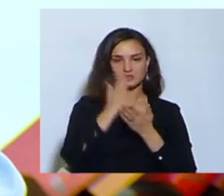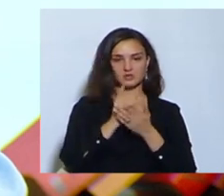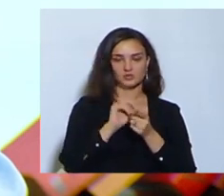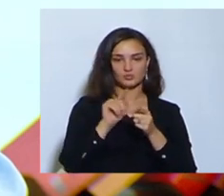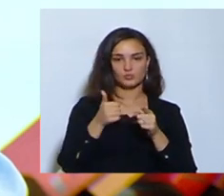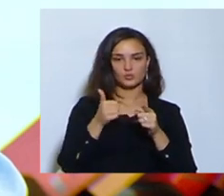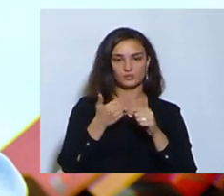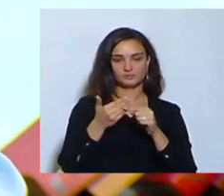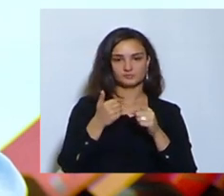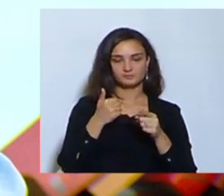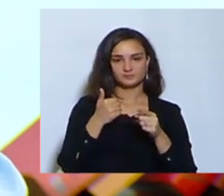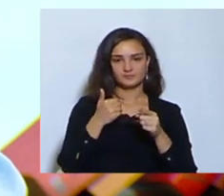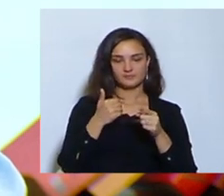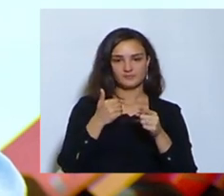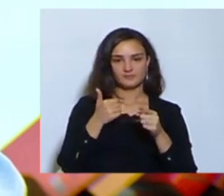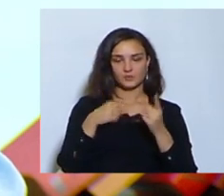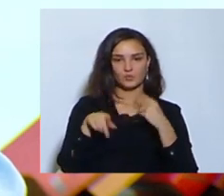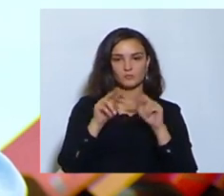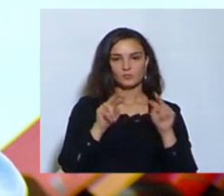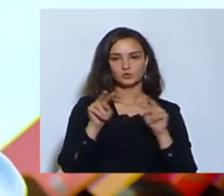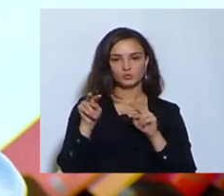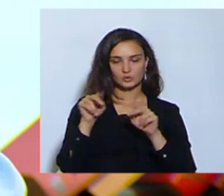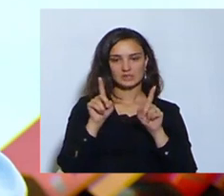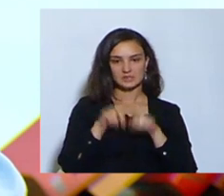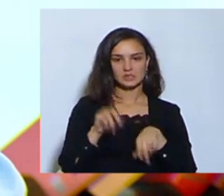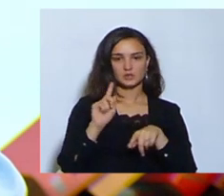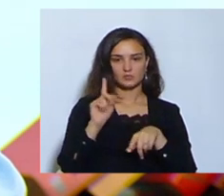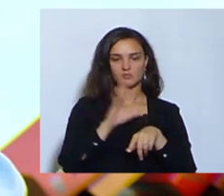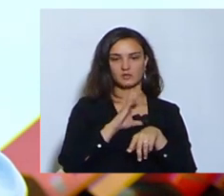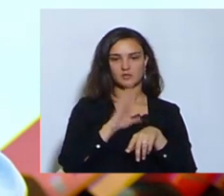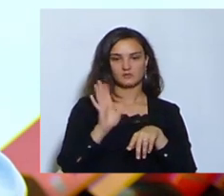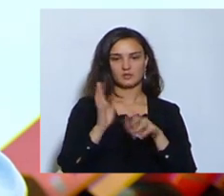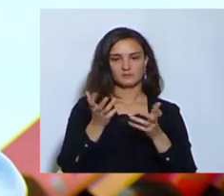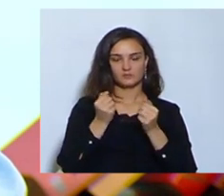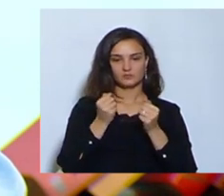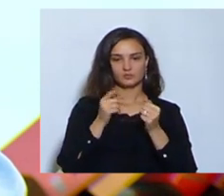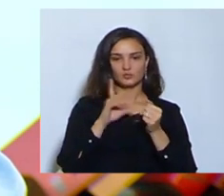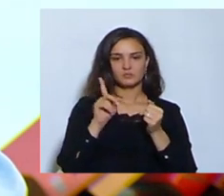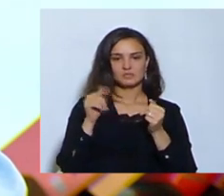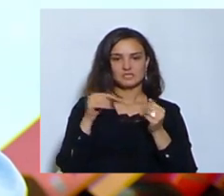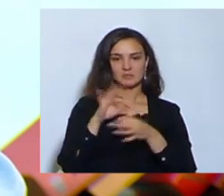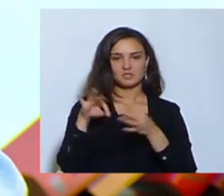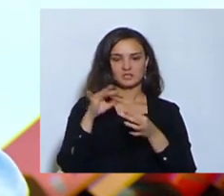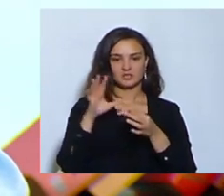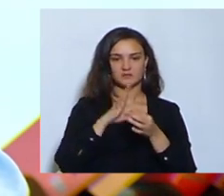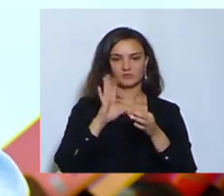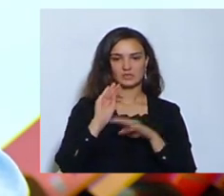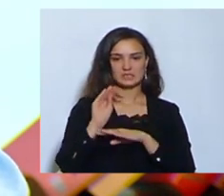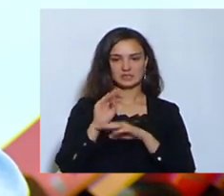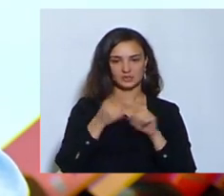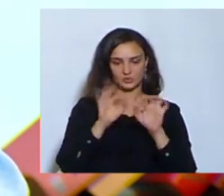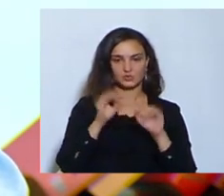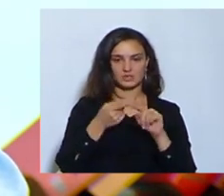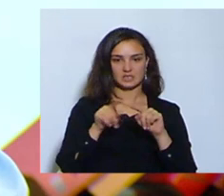როგორ ვთქვათ, ვაწარმოოთ მონიტორინგი ისე, რომ არ ვიყოთ ზედმეტად კრიტიკულები, იმიტომ რომ ეს კრიტიკა ზუსტად